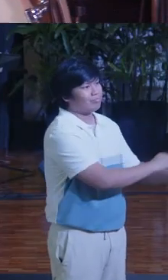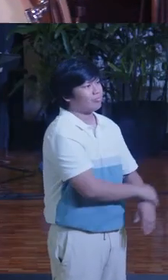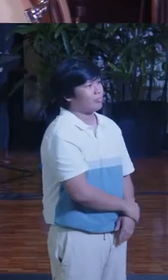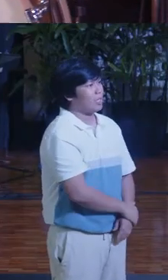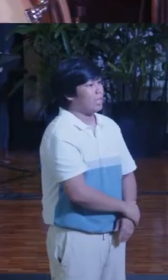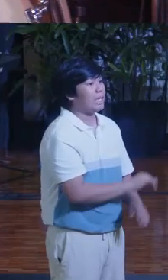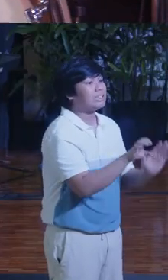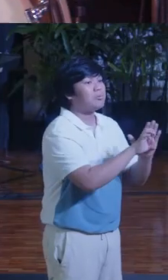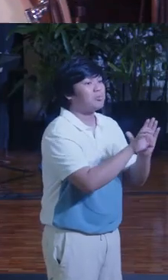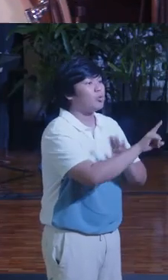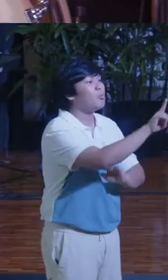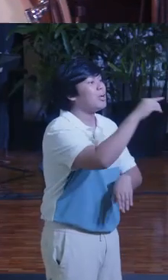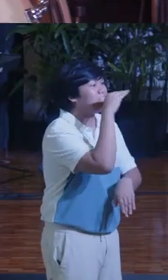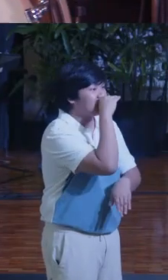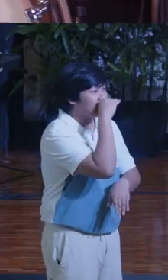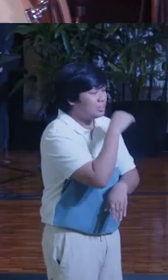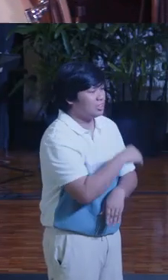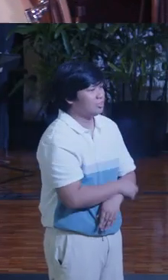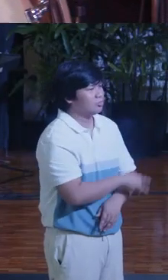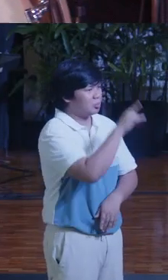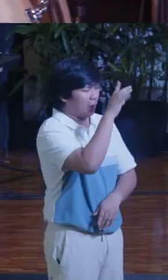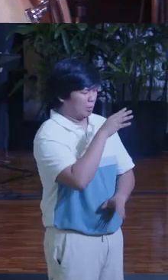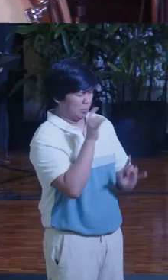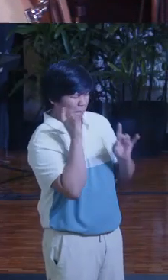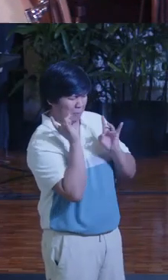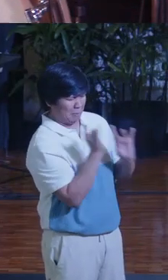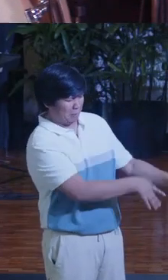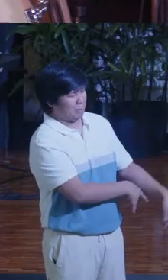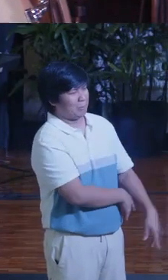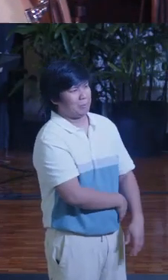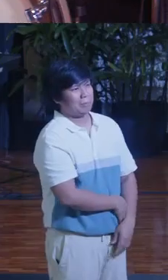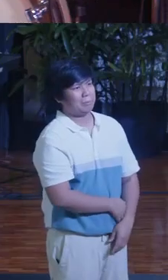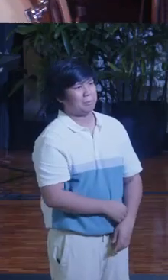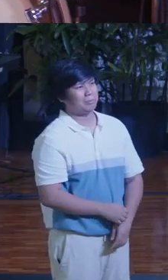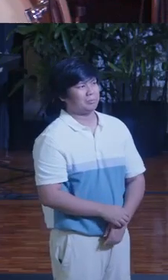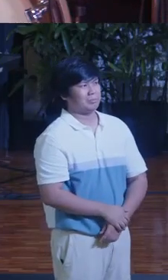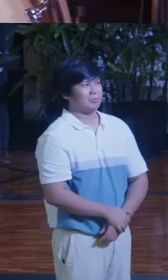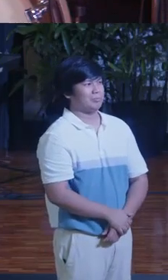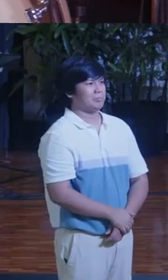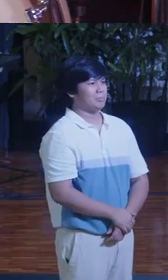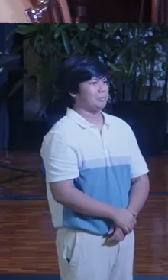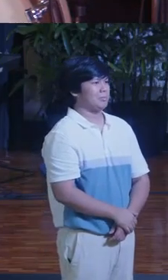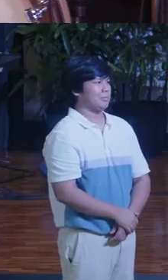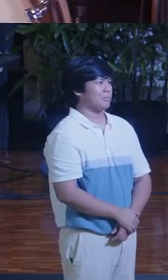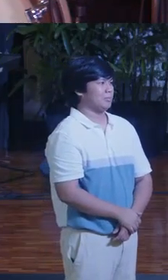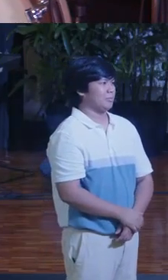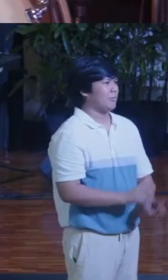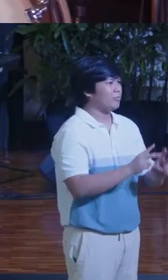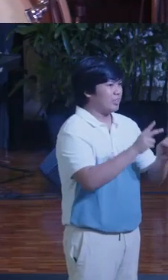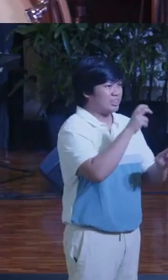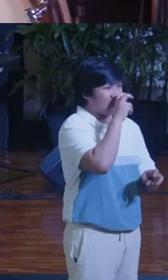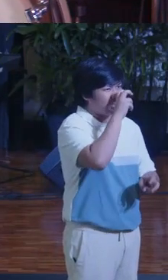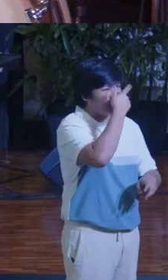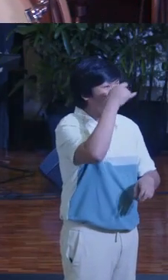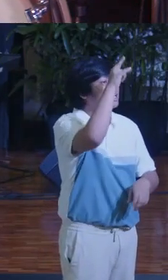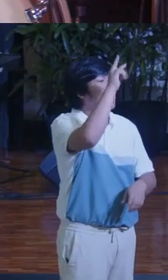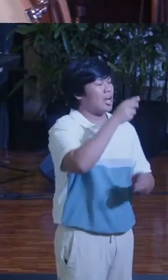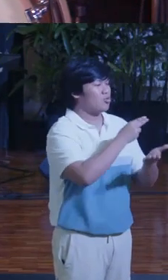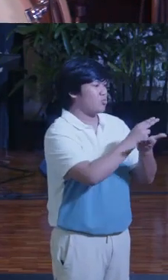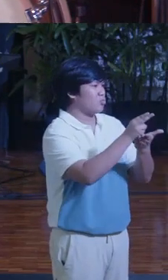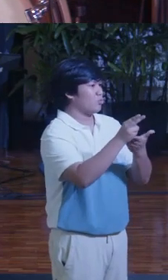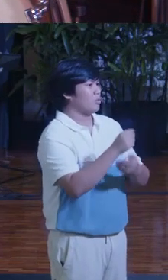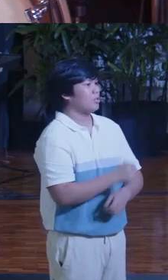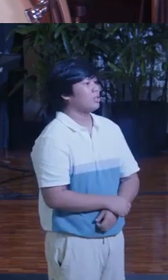ang pangako ng ating Panginoong Diyos na kung kayo ay mananampalataya sa aking anak na